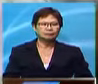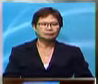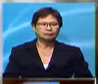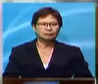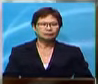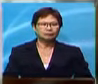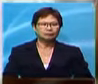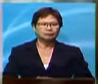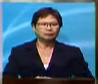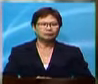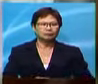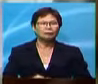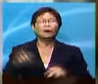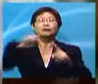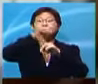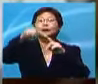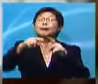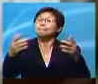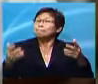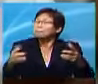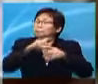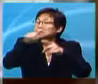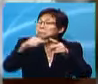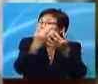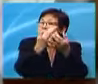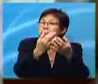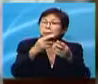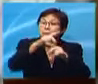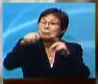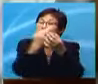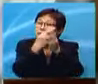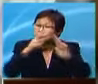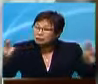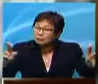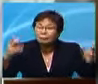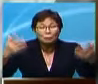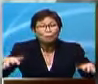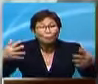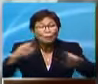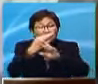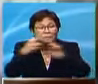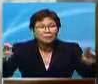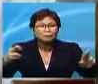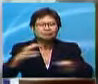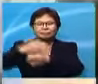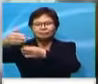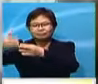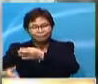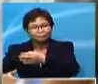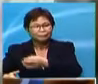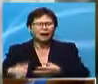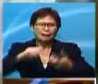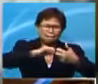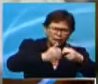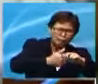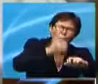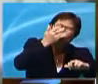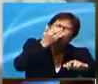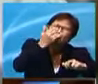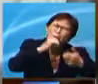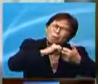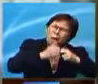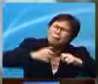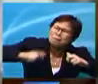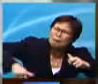berkenaan jadi bila siap nanti selesailah tanggungjawab kerajaan pusat masalah kelewatan ni